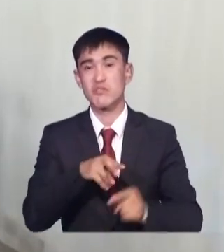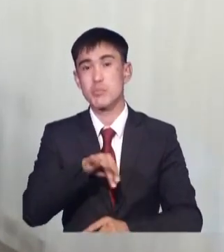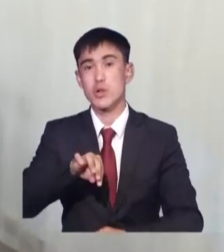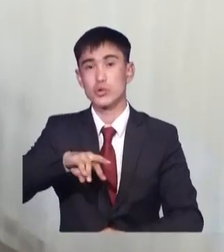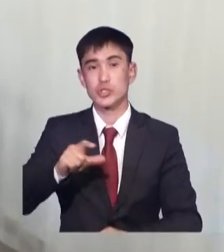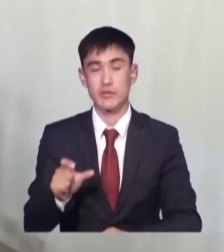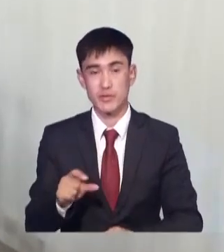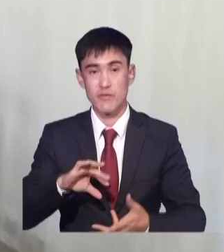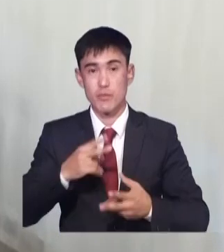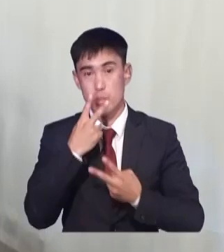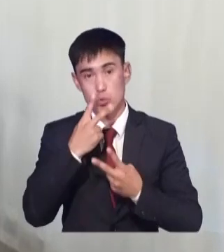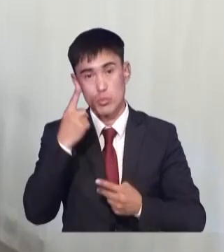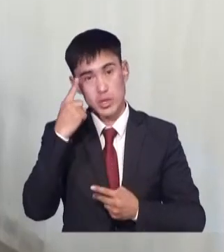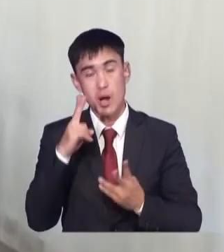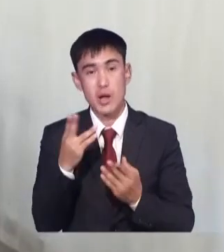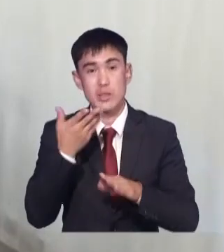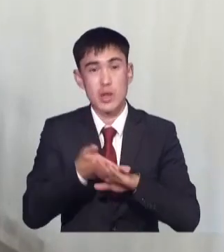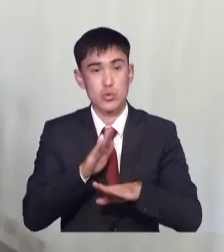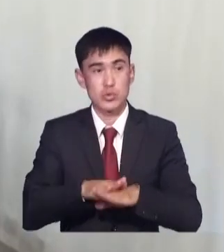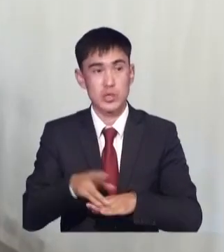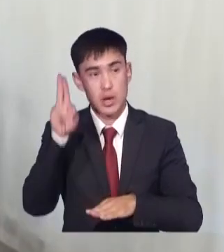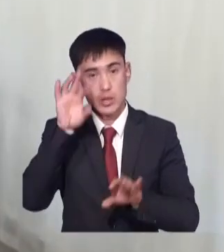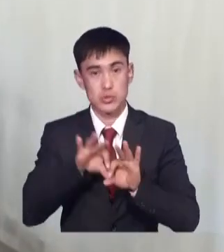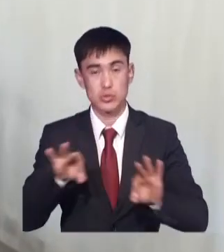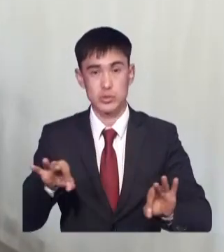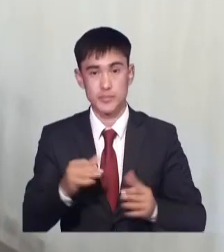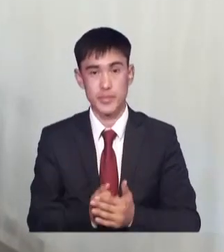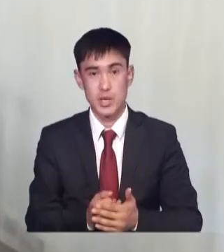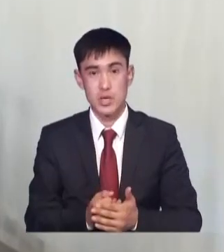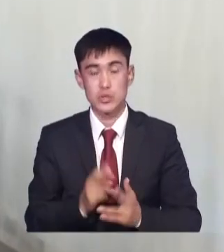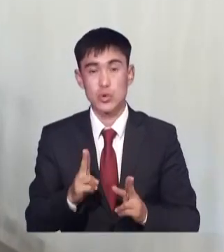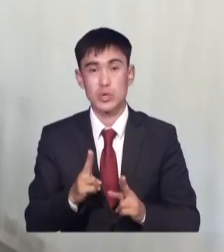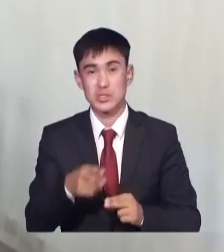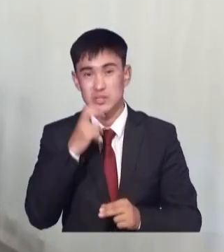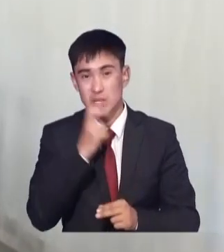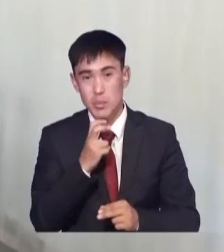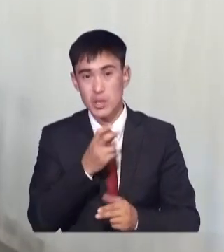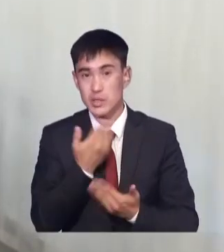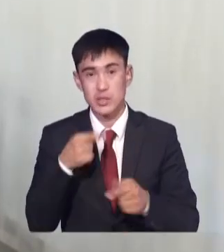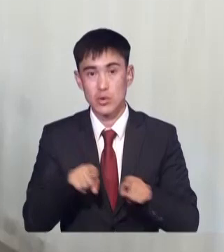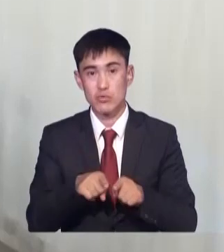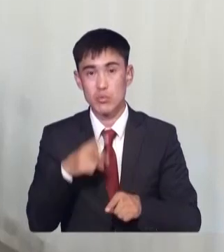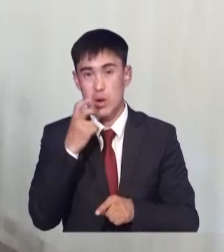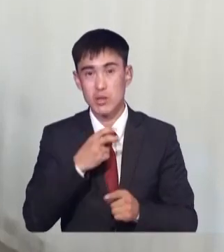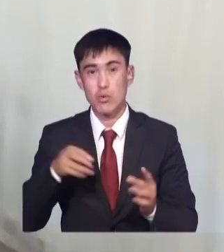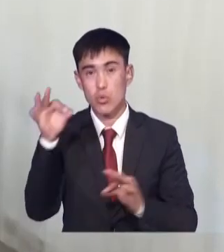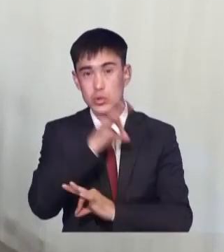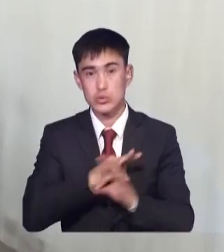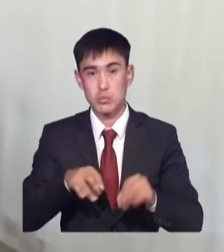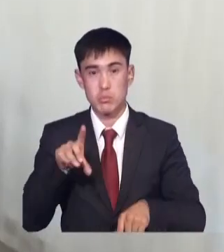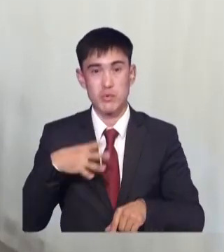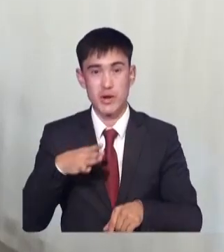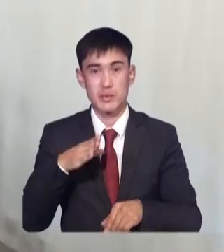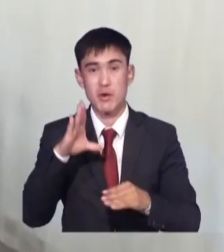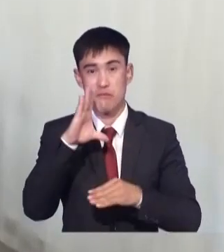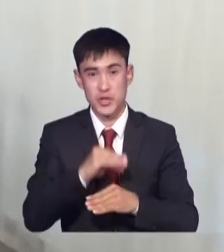миллиона жителей. Вы только представьте, какая это нагрузка на канализационные сети. Что касается запаха, нет такого, чтобы пахло круглосуточно. Обычно он